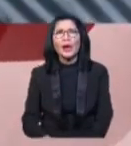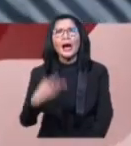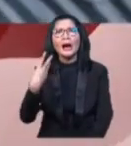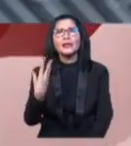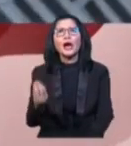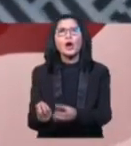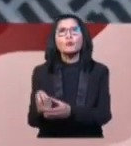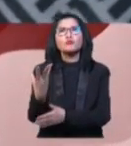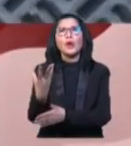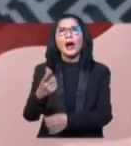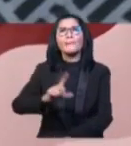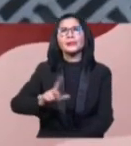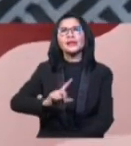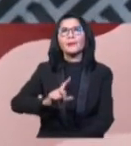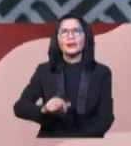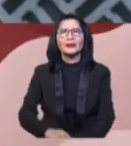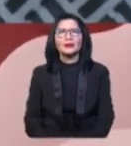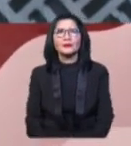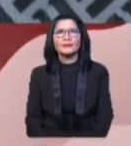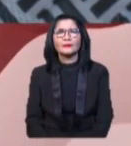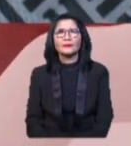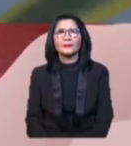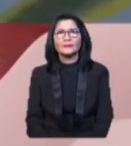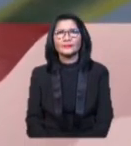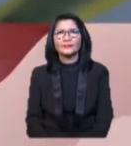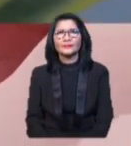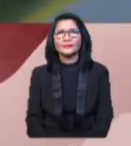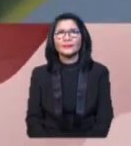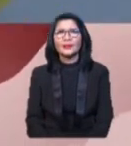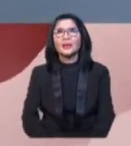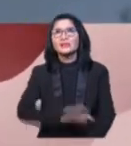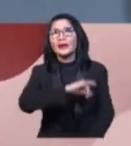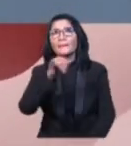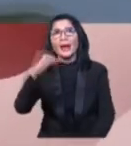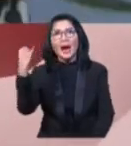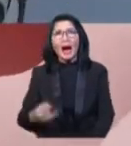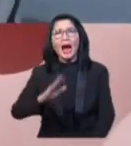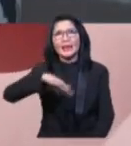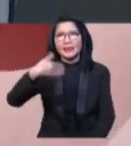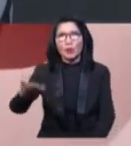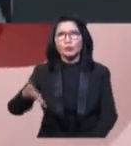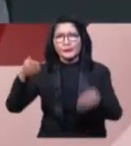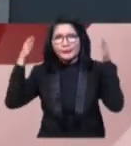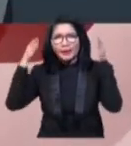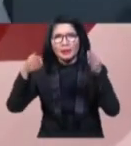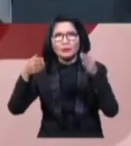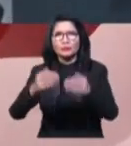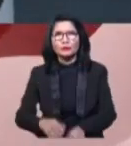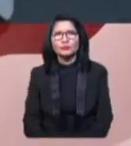bunga kredit, ya pinjaman, sampai dengan akhir tahun ini secara khusus memang